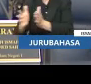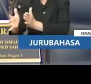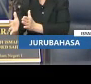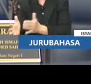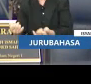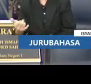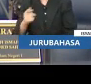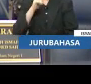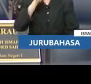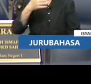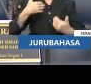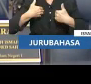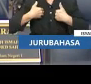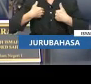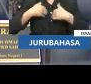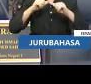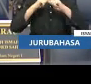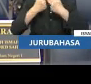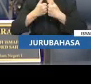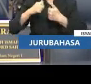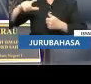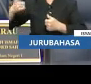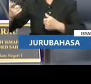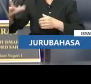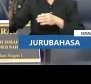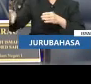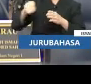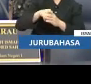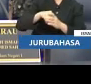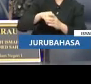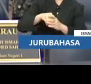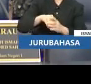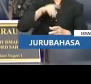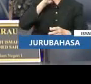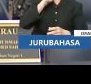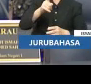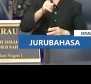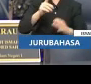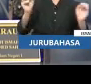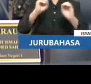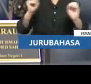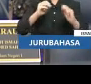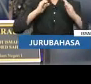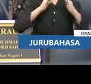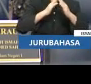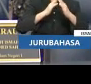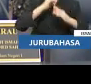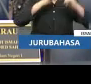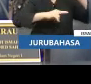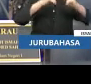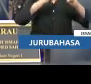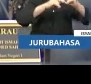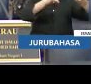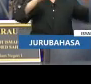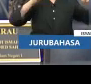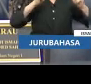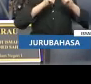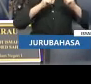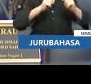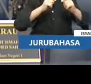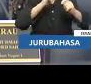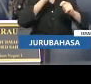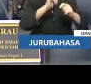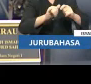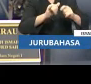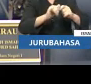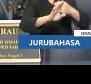sebenarnya terdapat juga agensi lain yang terlibat dalam pastikan supaya tidak ada rumah yang di mana di tempat-tempat ataupun